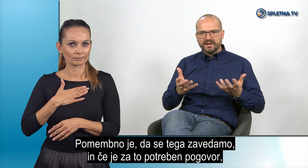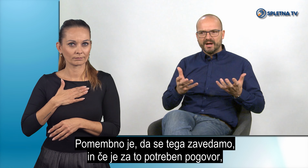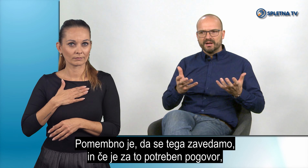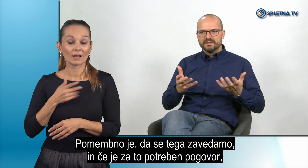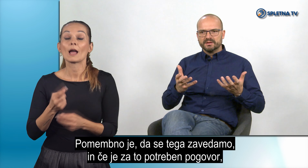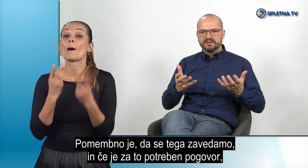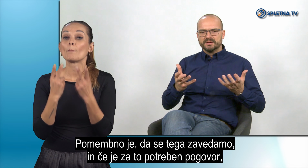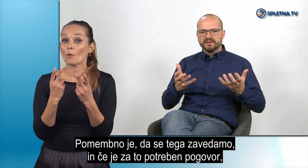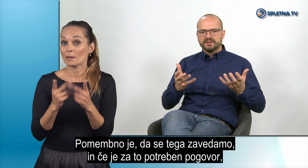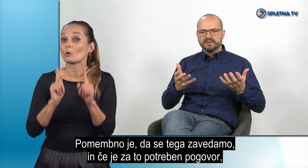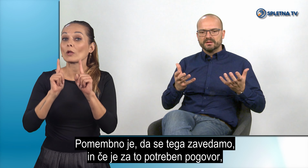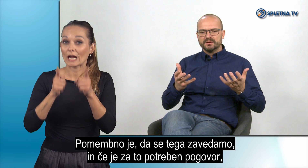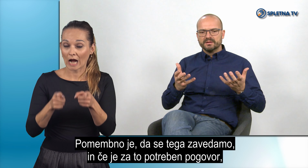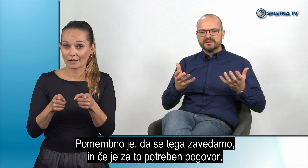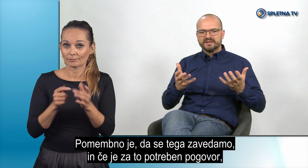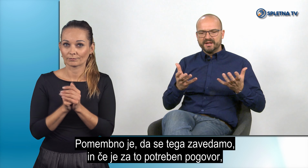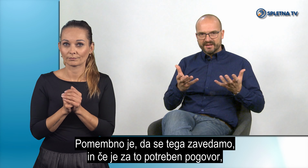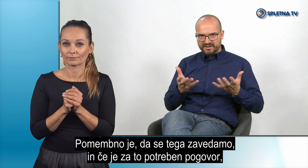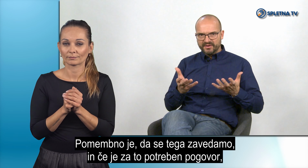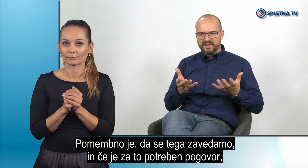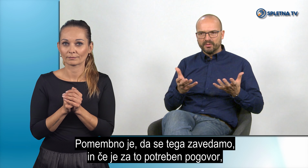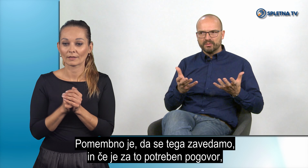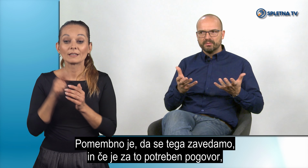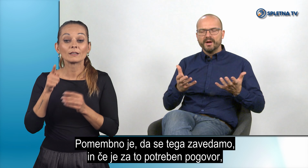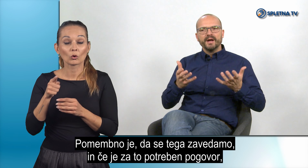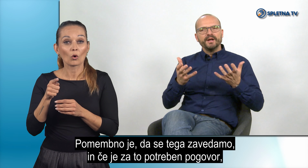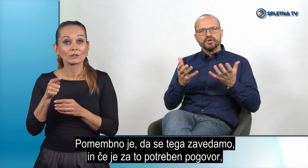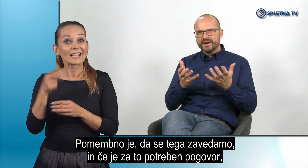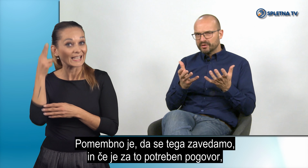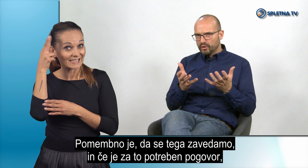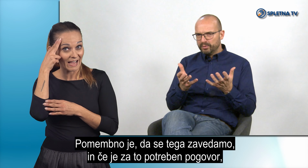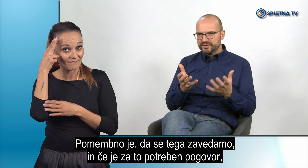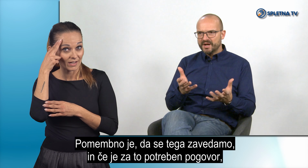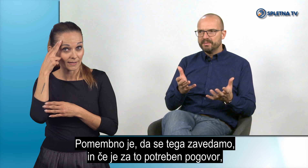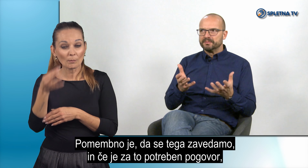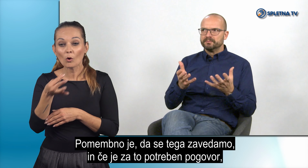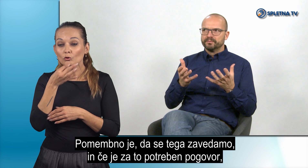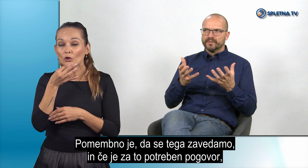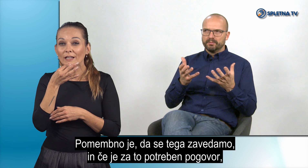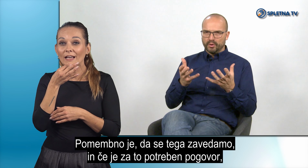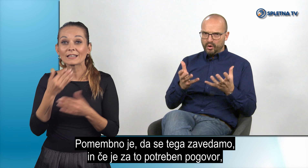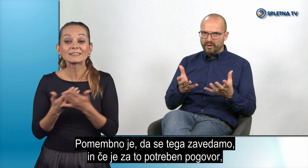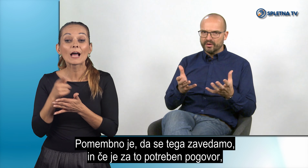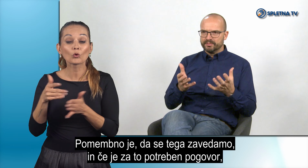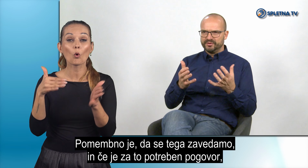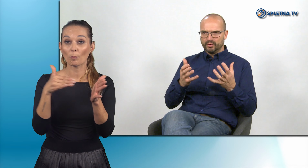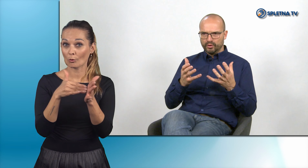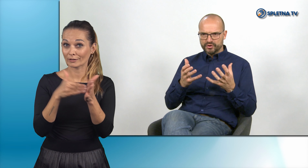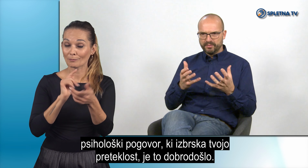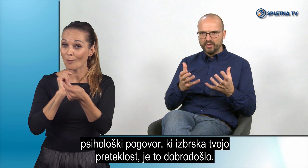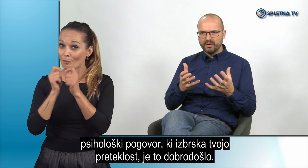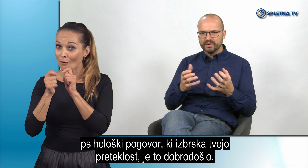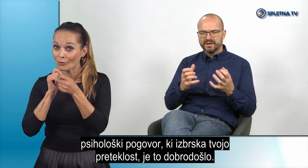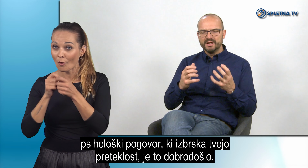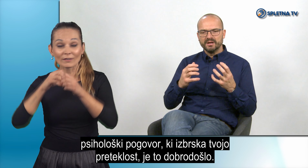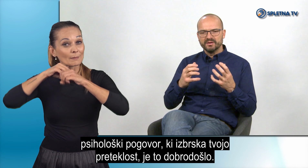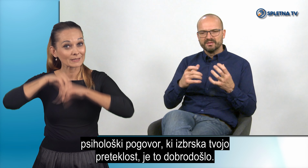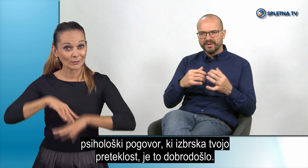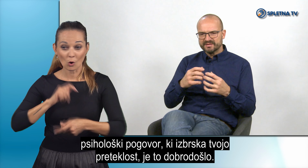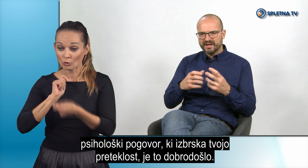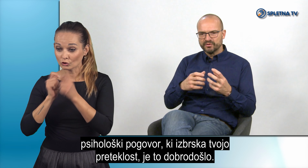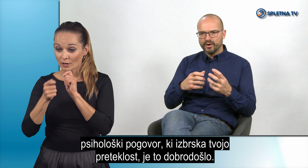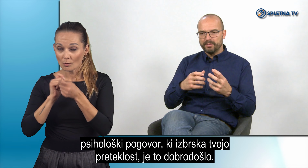Pomembno je, da se tega zavedamo, in če je za to potreben pogovor, psihološki pogovor,